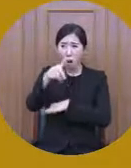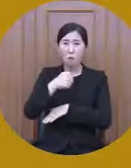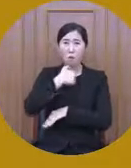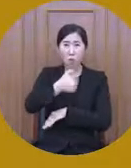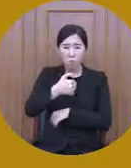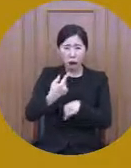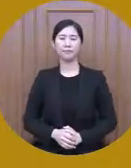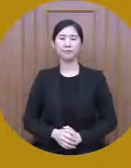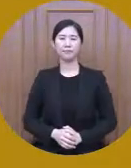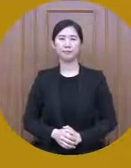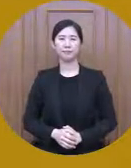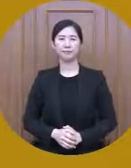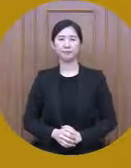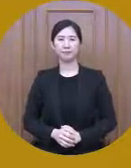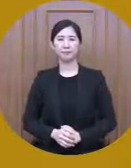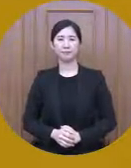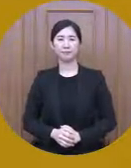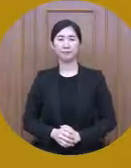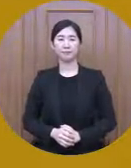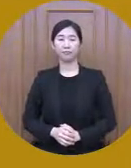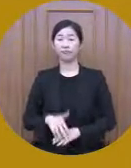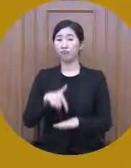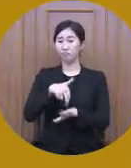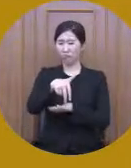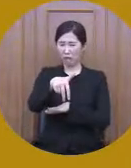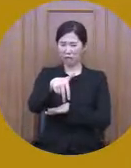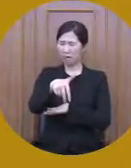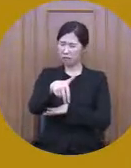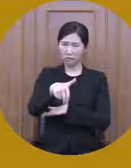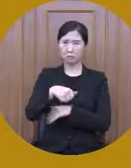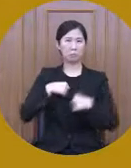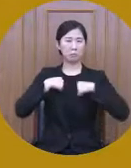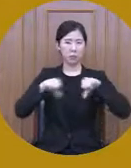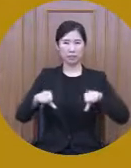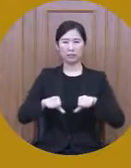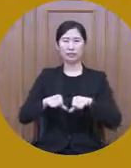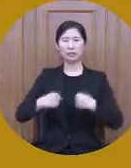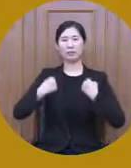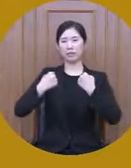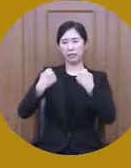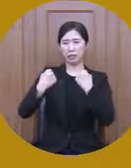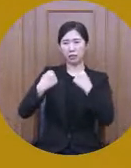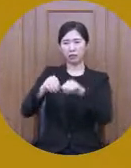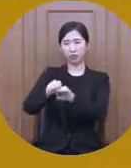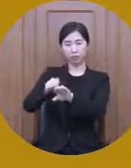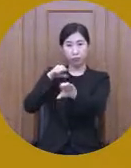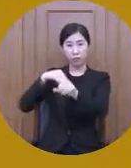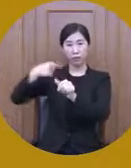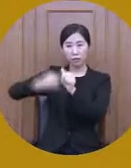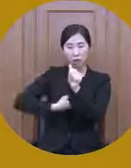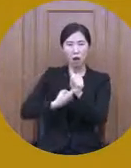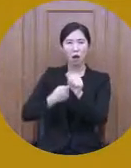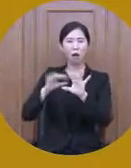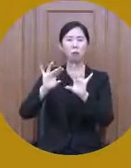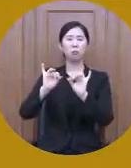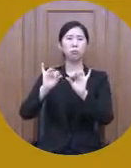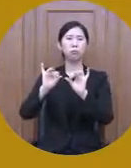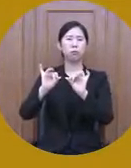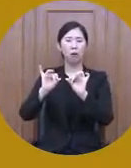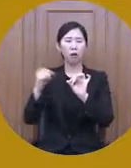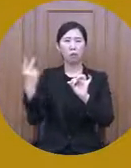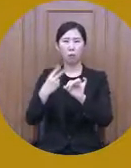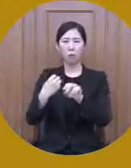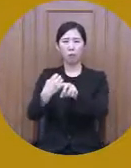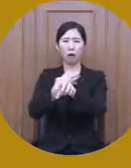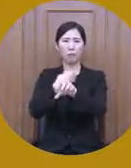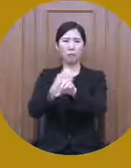이동하게 됩니다. 걷는 대신 차량 통행이 늘어남에 따라서 미세먼지나 탄소 배출도 증가하게 됩니다.